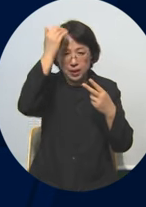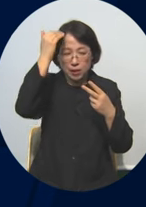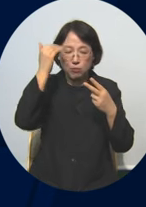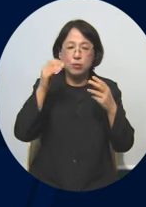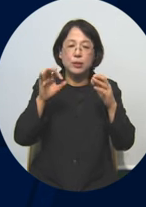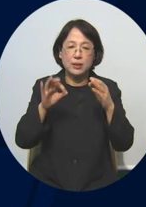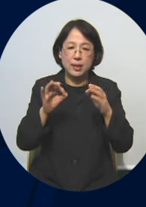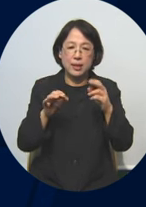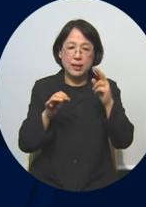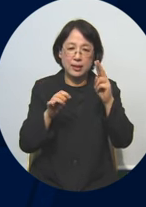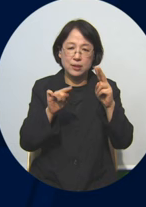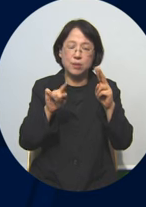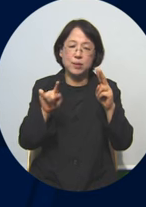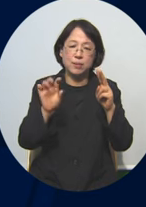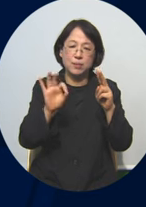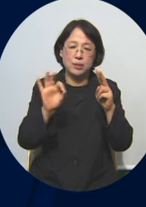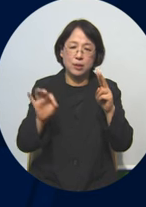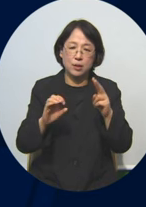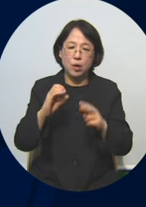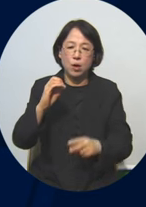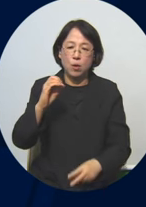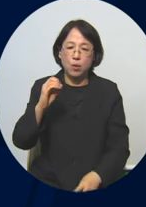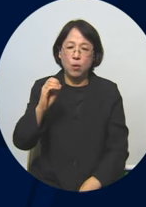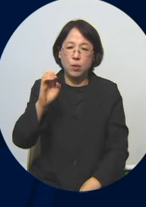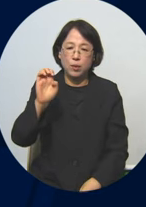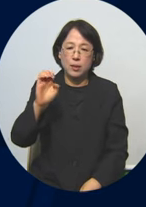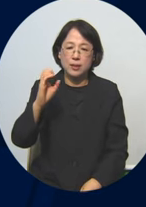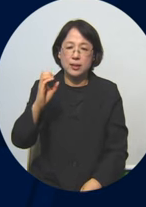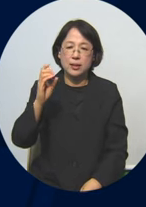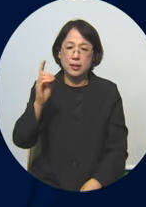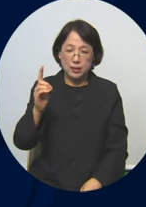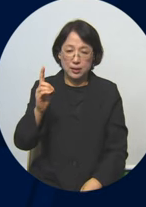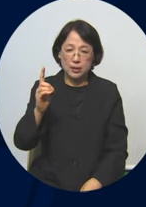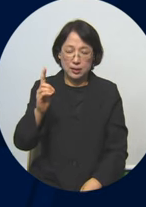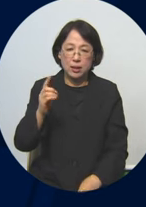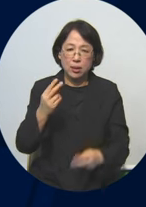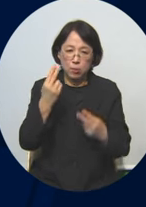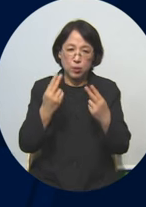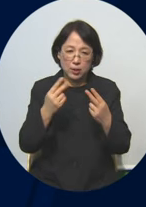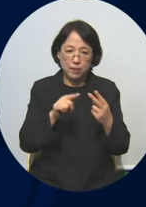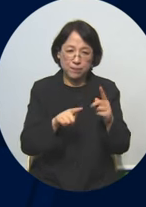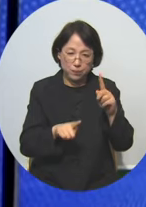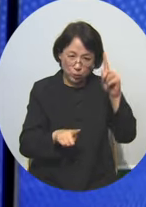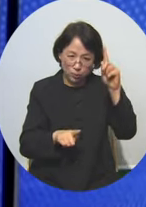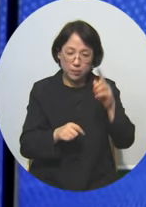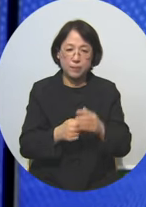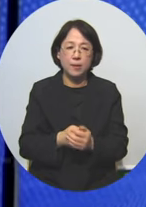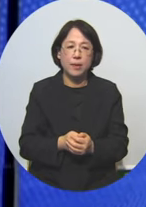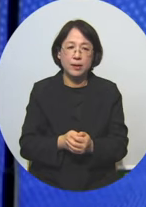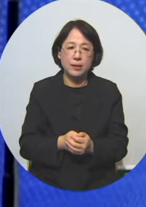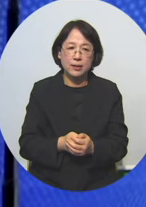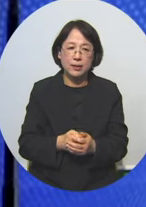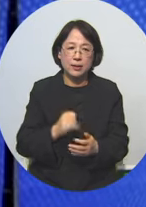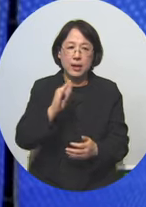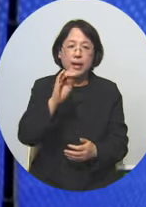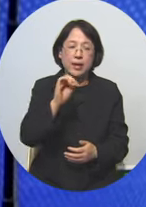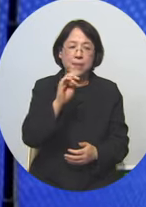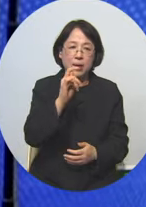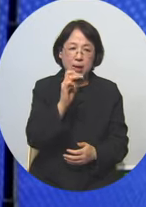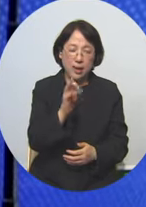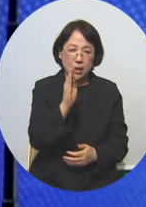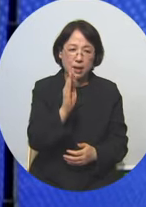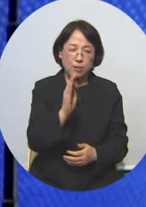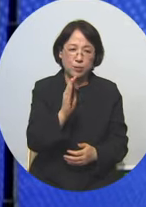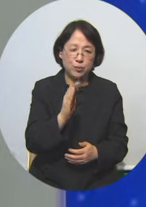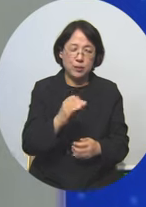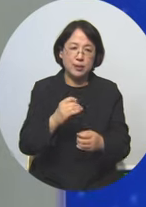2.1%, 경제협력개발기구 OECD 2.2% 전망치보다 높은 수준입니다. IMF는 매년